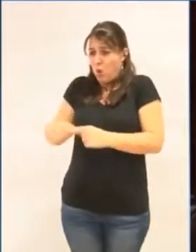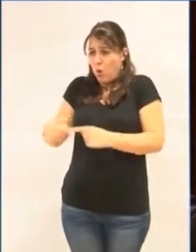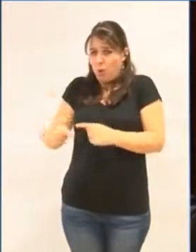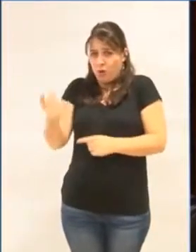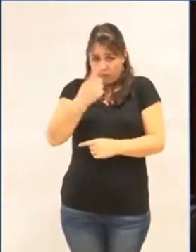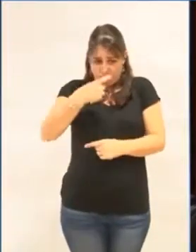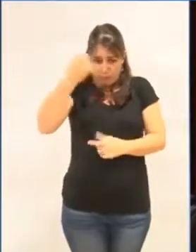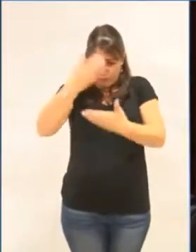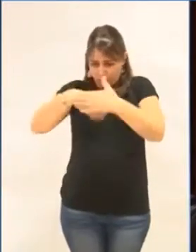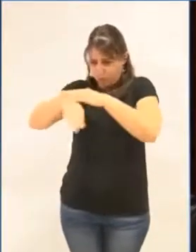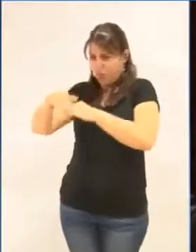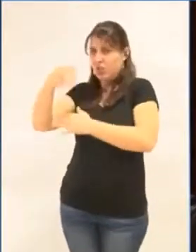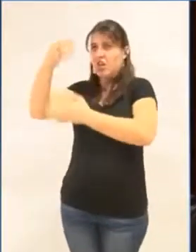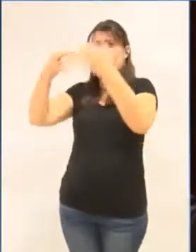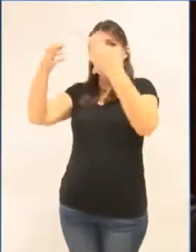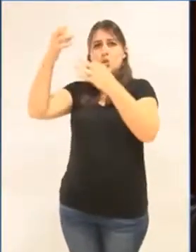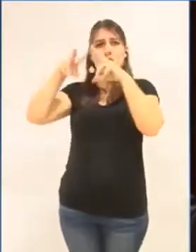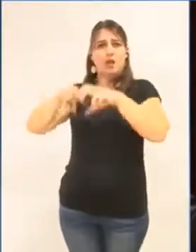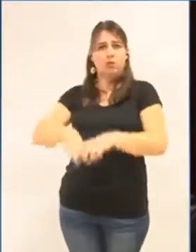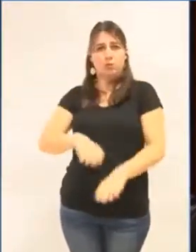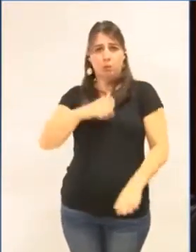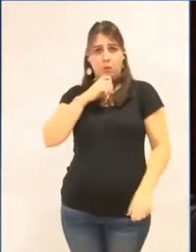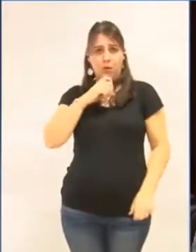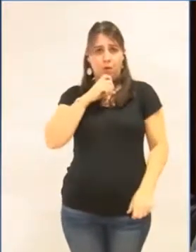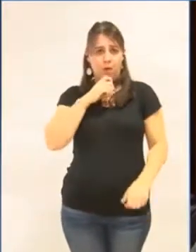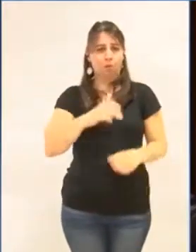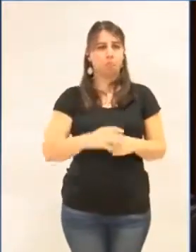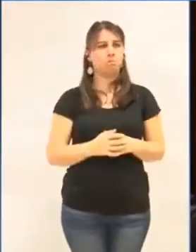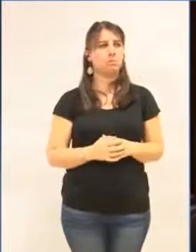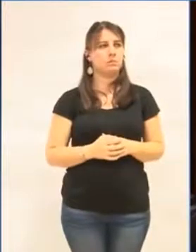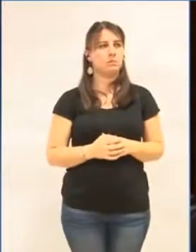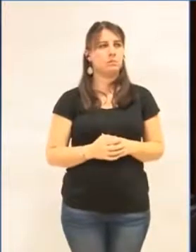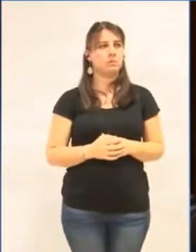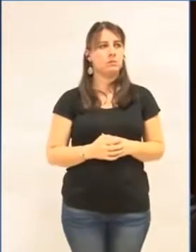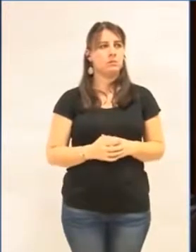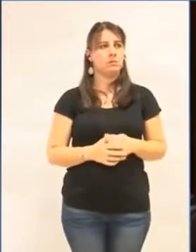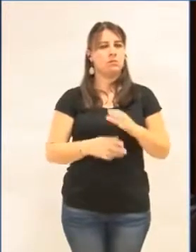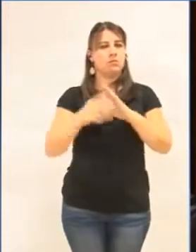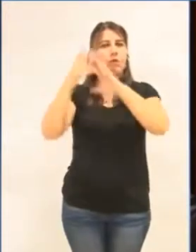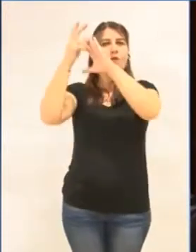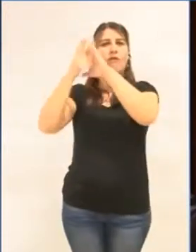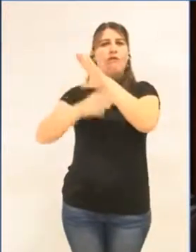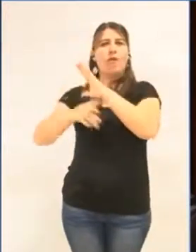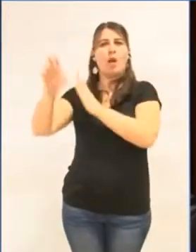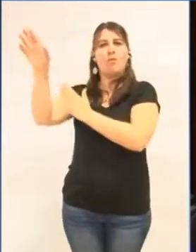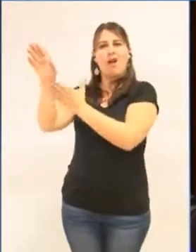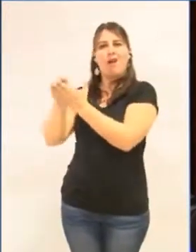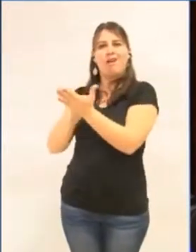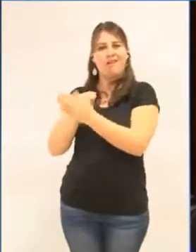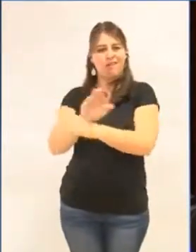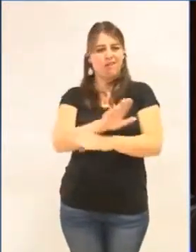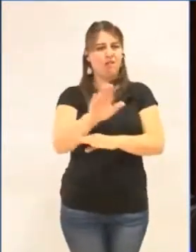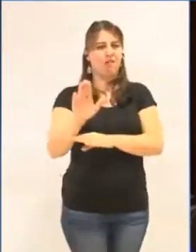juge d'instruction. Je ne relirai pas les termes qui sont ceux de la Chambre sur